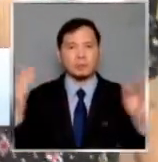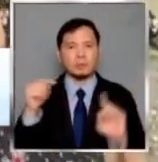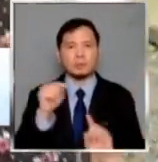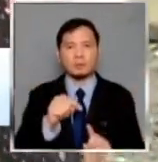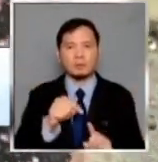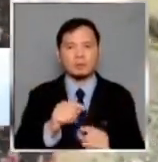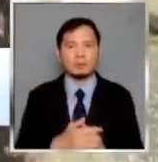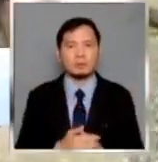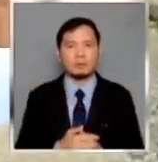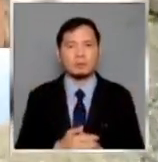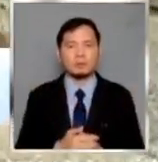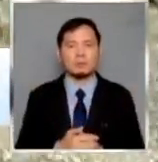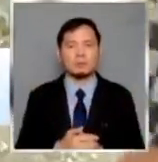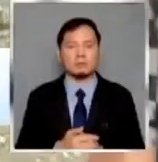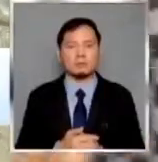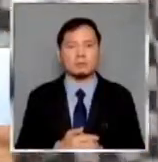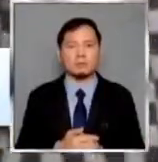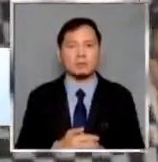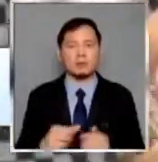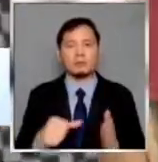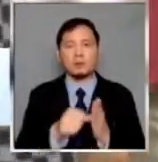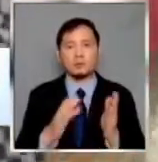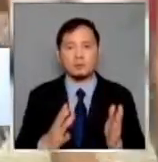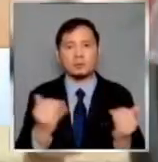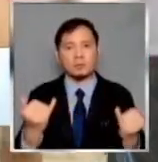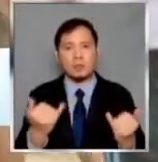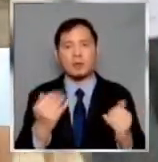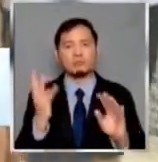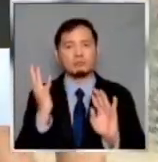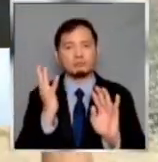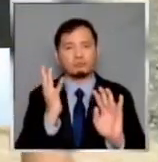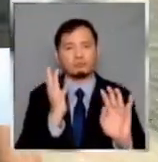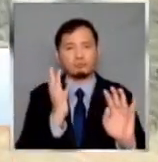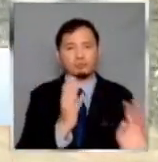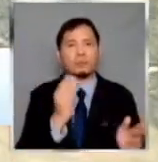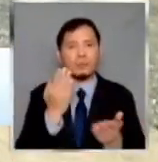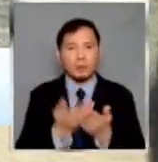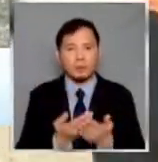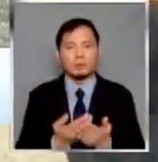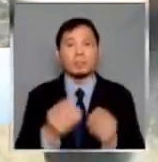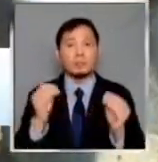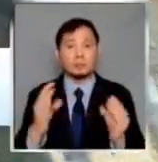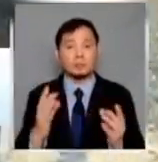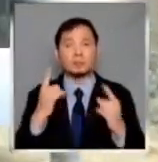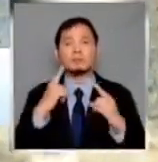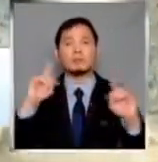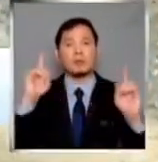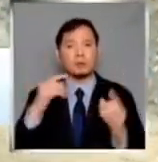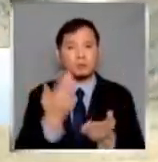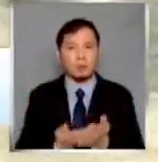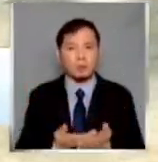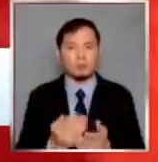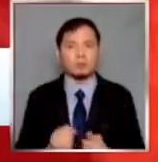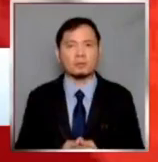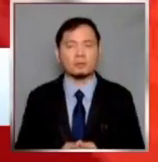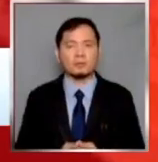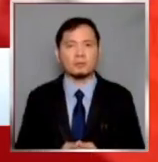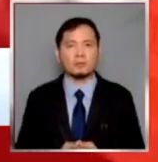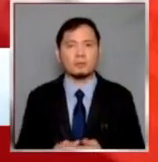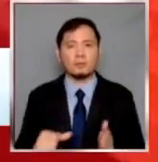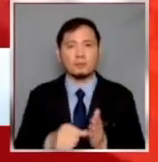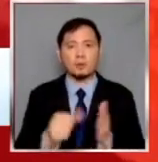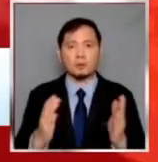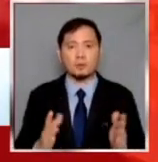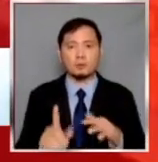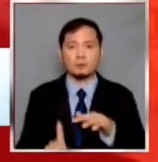Nakikita natin dito sa may likuran ko ang mga botante dito sa Cagayan de Oro City. Dumarating na at hinahanap na paunti-unti ang kanilang